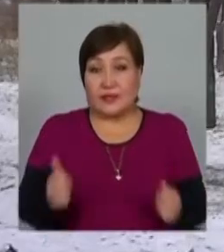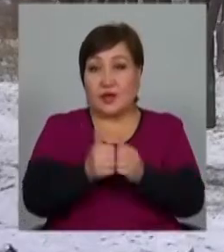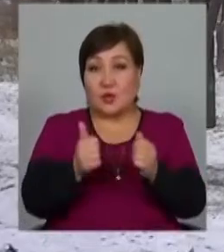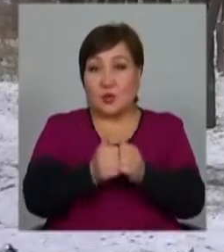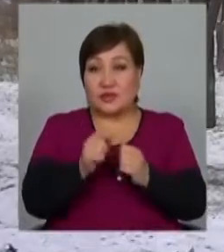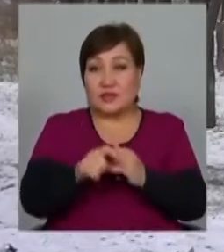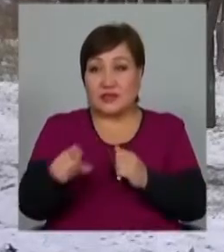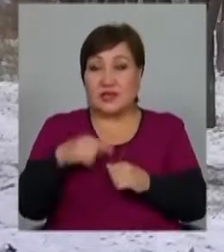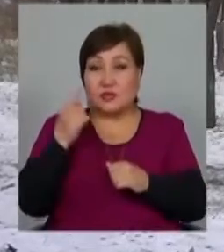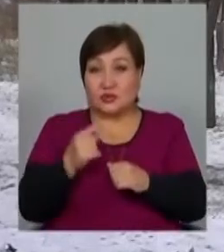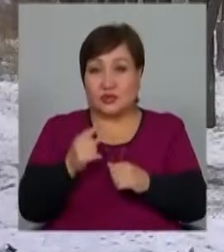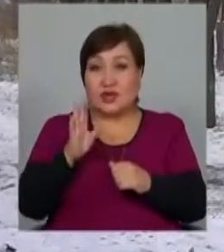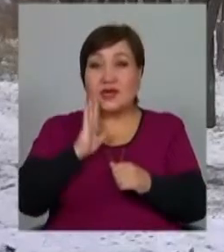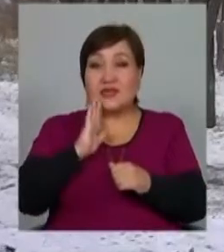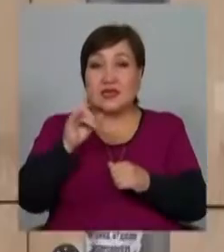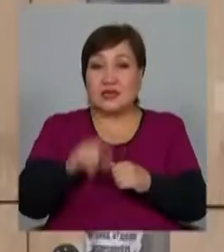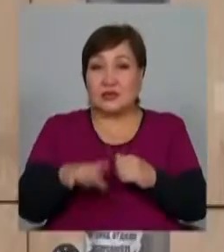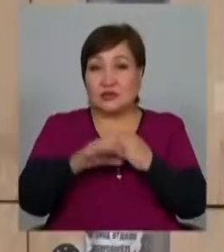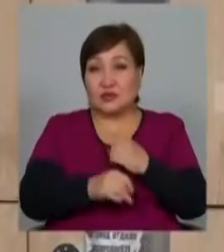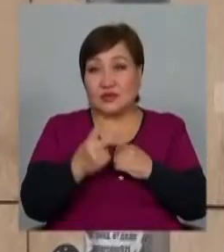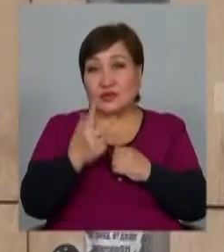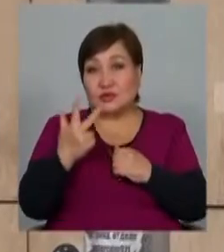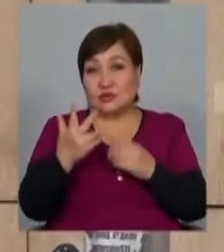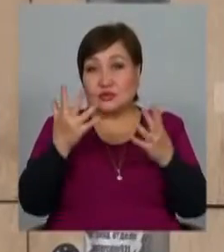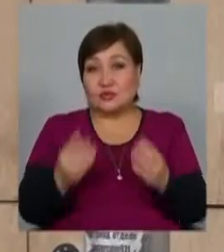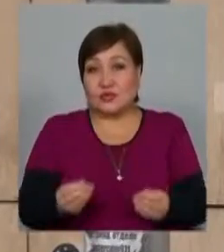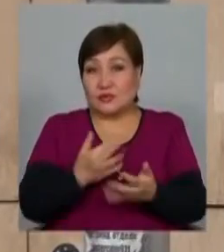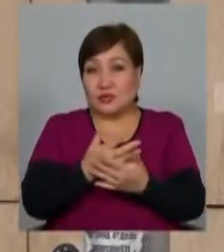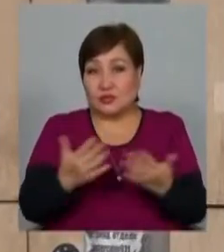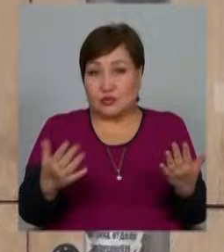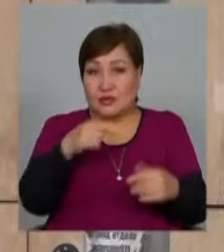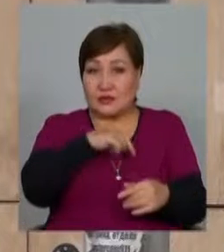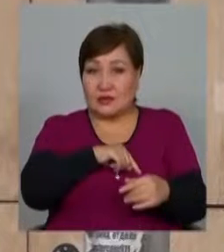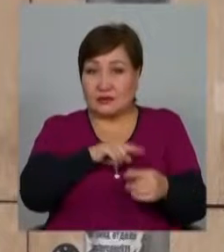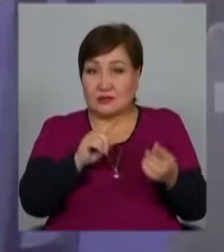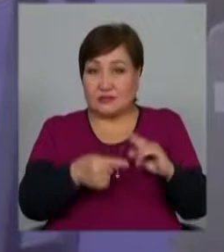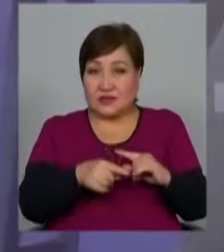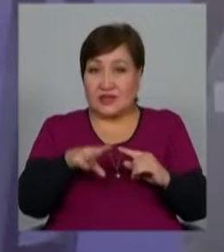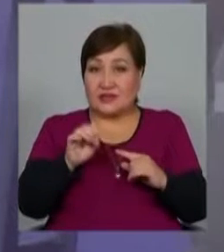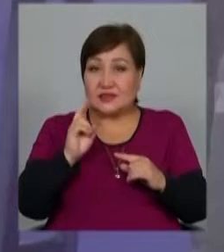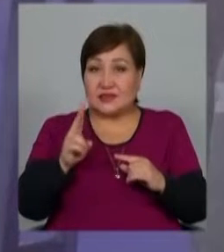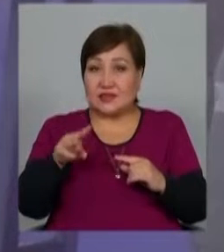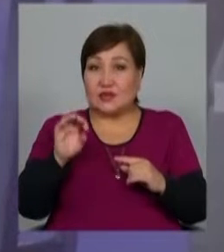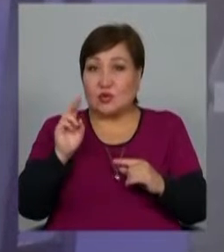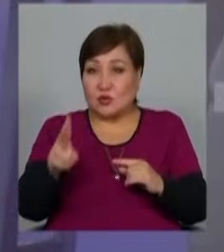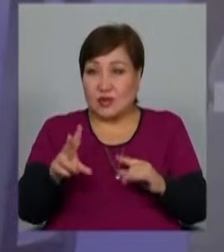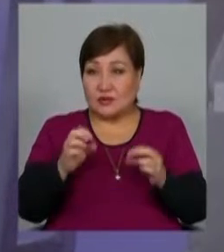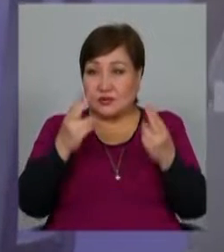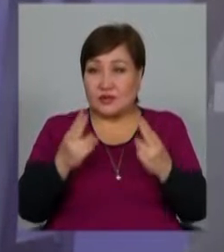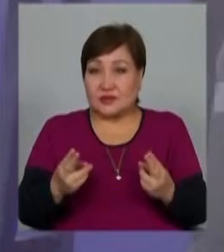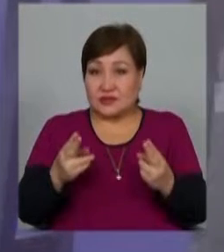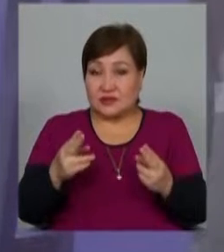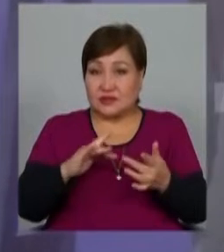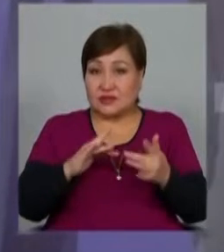Көршілердің айтуынша, әйел адам соңғы 2-3 күнде бір түрлі мінез танытып, оны TikTok әлеуметтік желі кейіпкерлерінің өлтіргісі келетінін